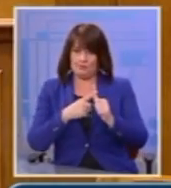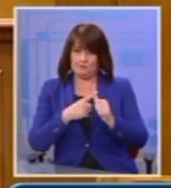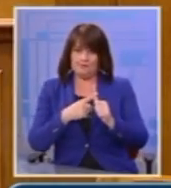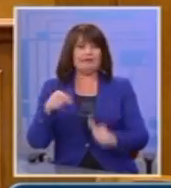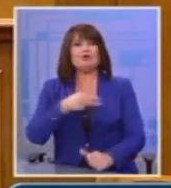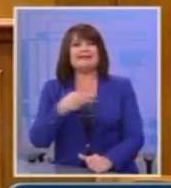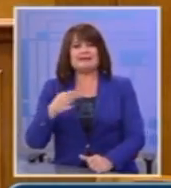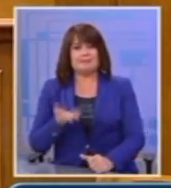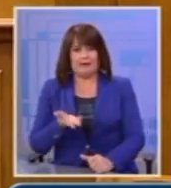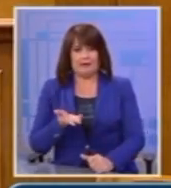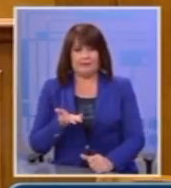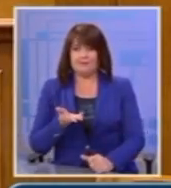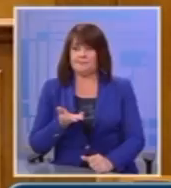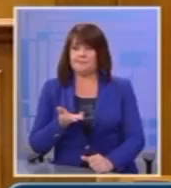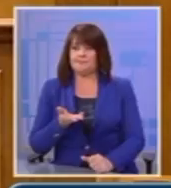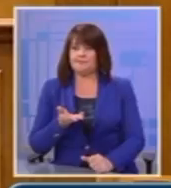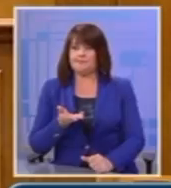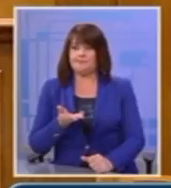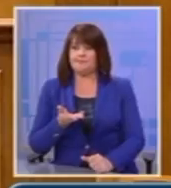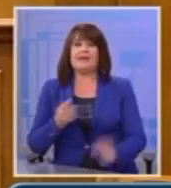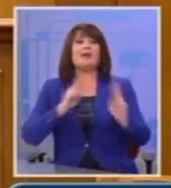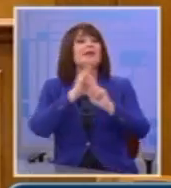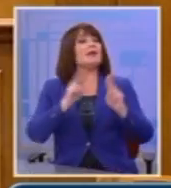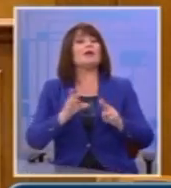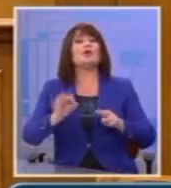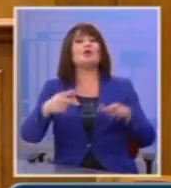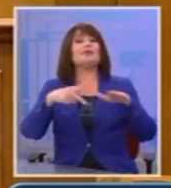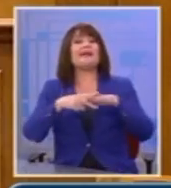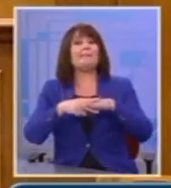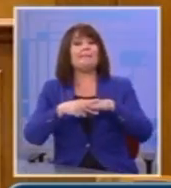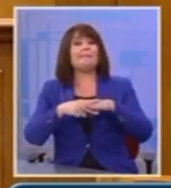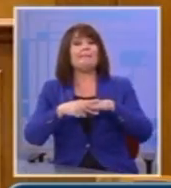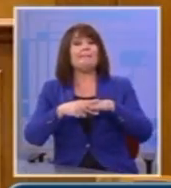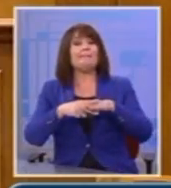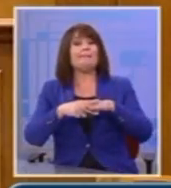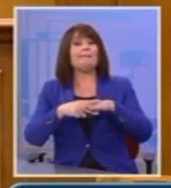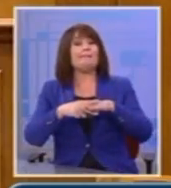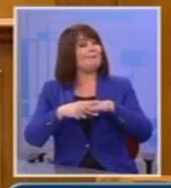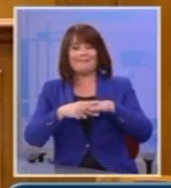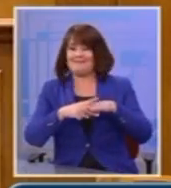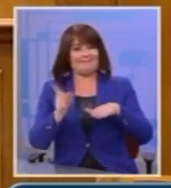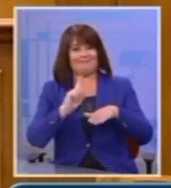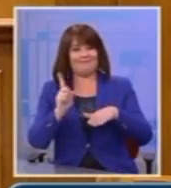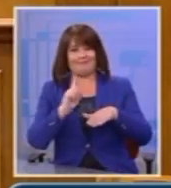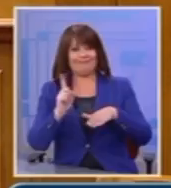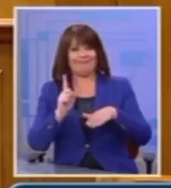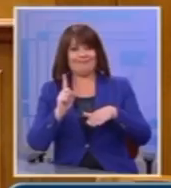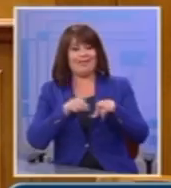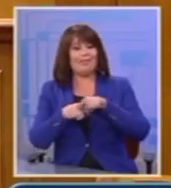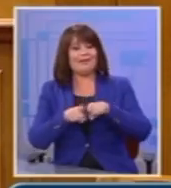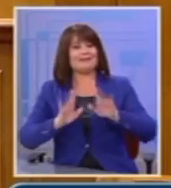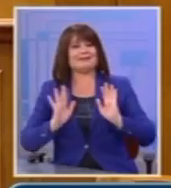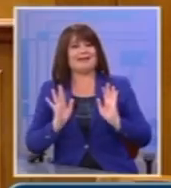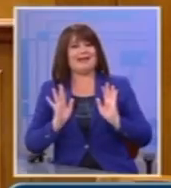Αυτό σημαίνει ότι το Διεθνές Νομισματικό Ταμείο δεν θα είναι αντισυμβαλόμενος. Η